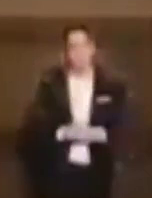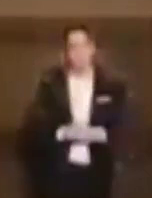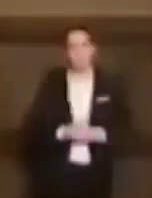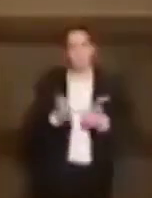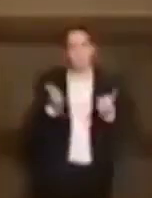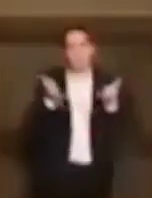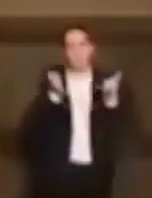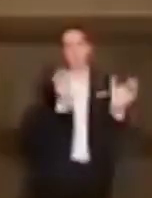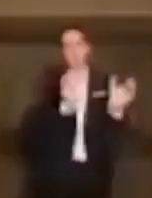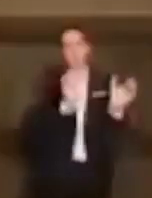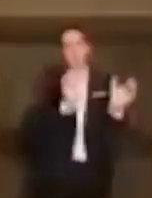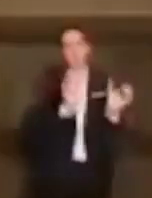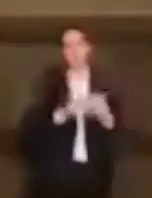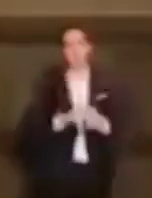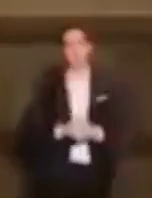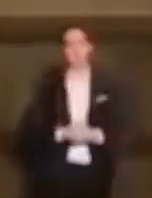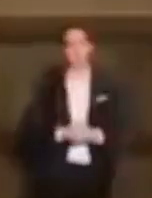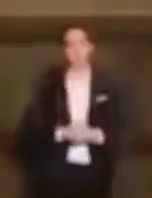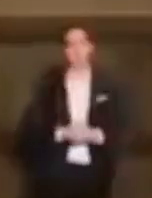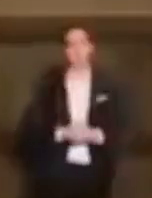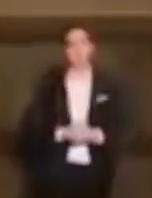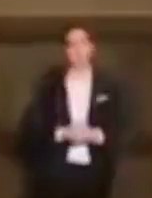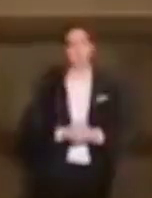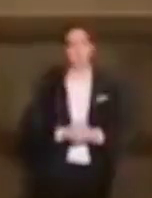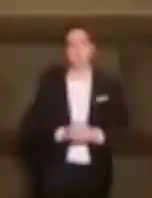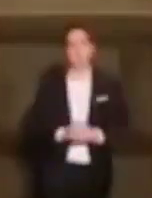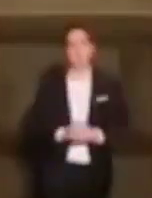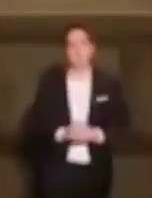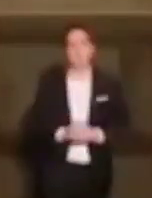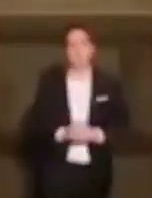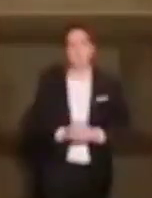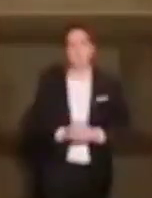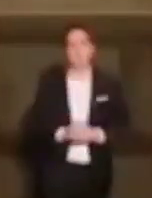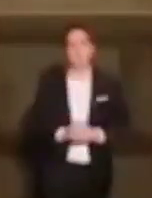شما ادعای عشق و محبت به محمد دارید،